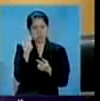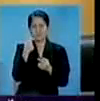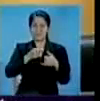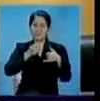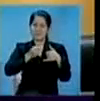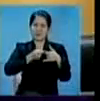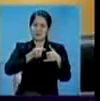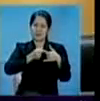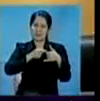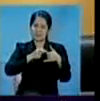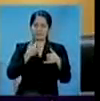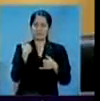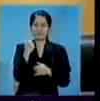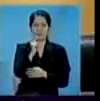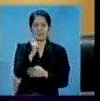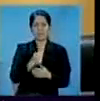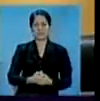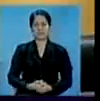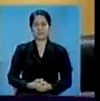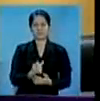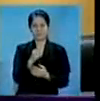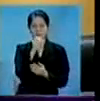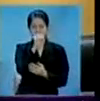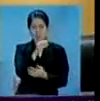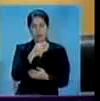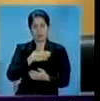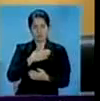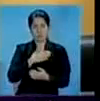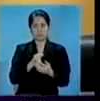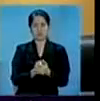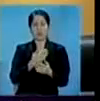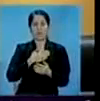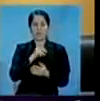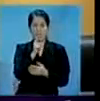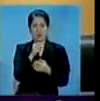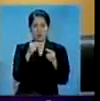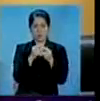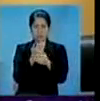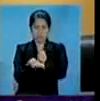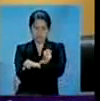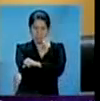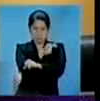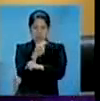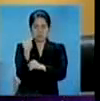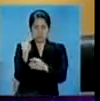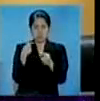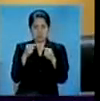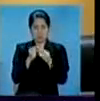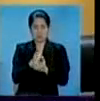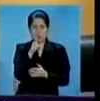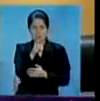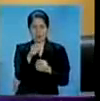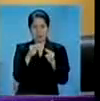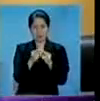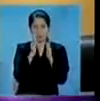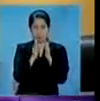เช่นเอามาอ้างว่าผมพูดว่าคุณจตุพรจ้างคนมาและเอามายิงอันนี้ถอดเท